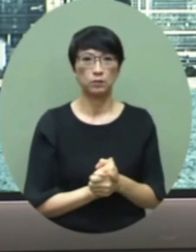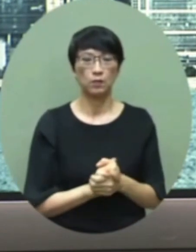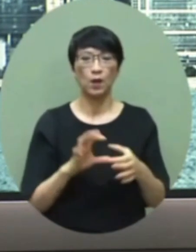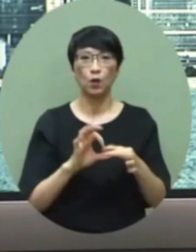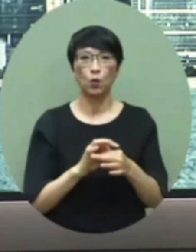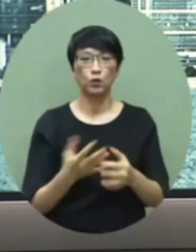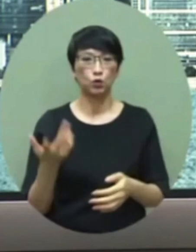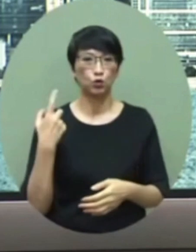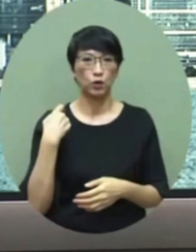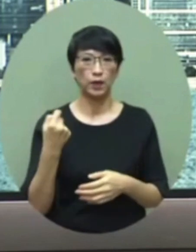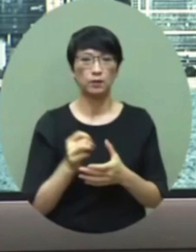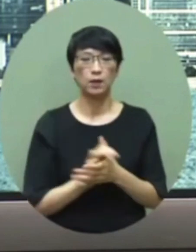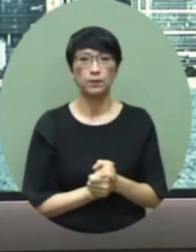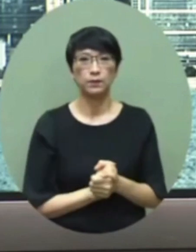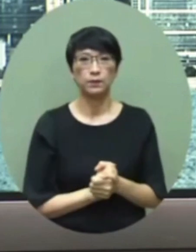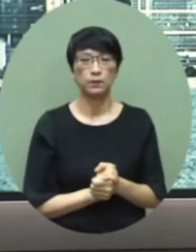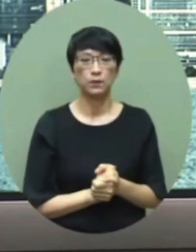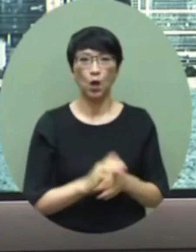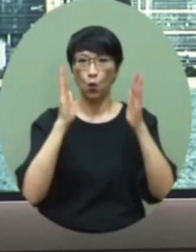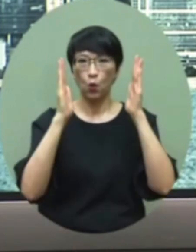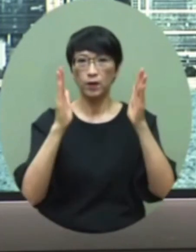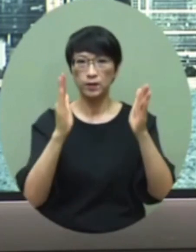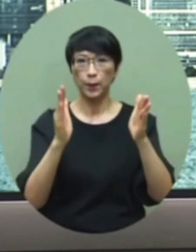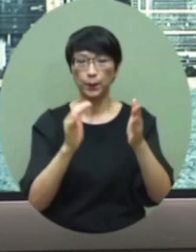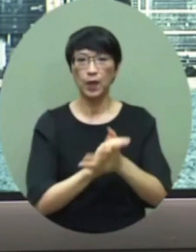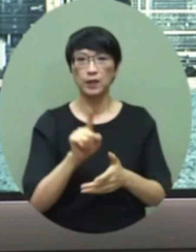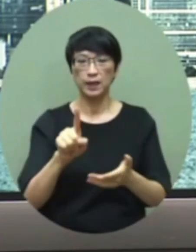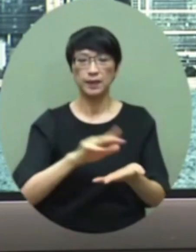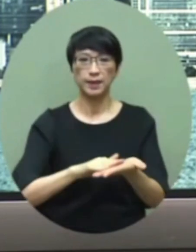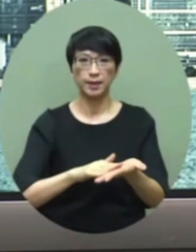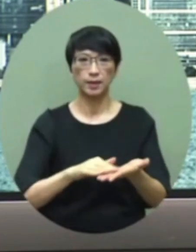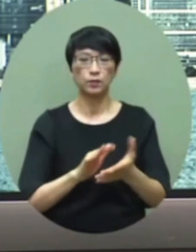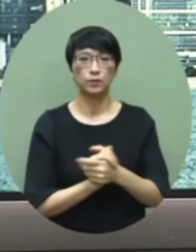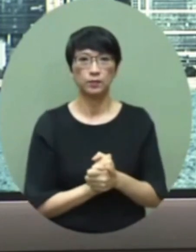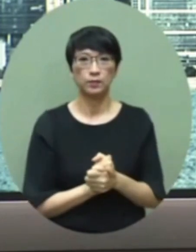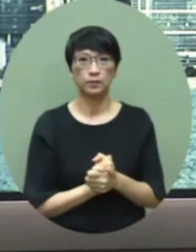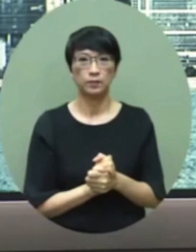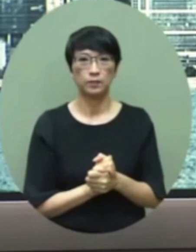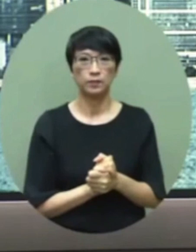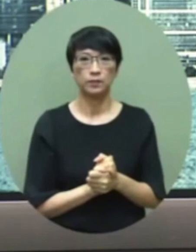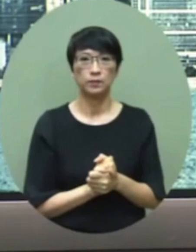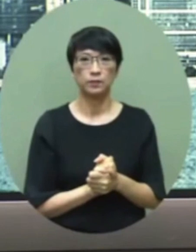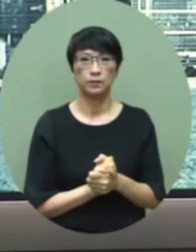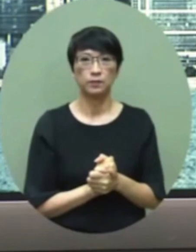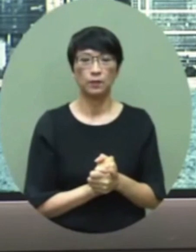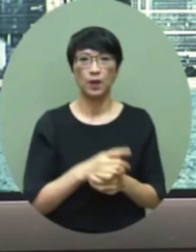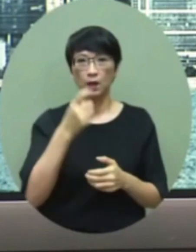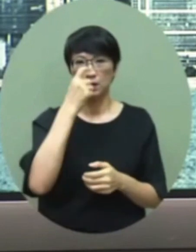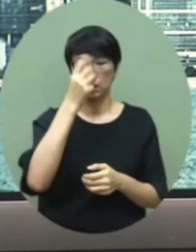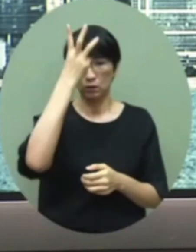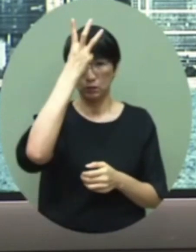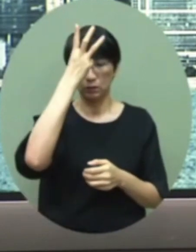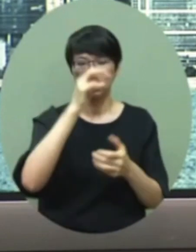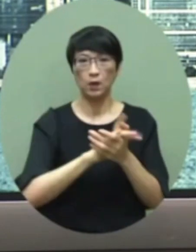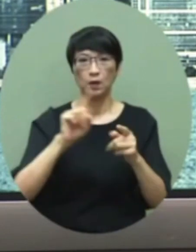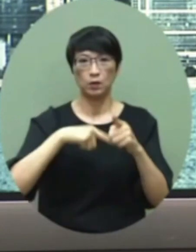就大家近期都很關注的一宗案件，即是英國御用大